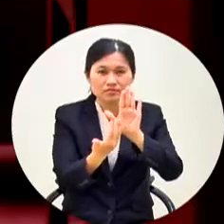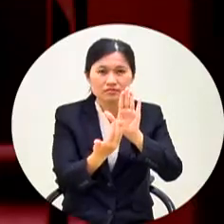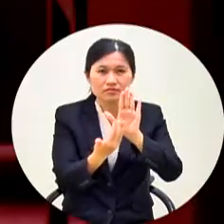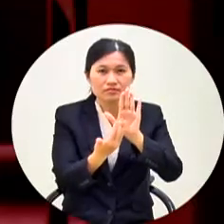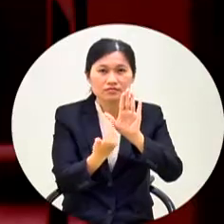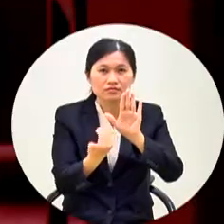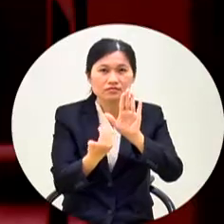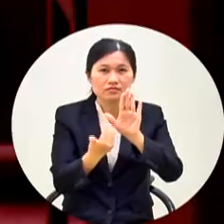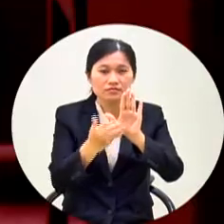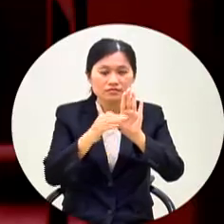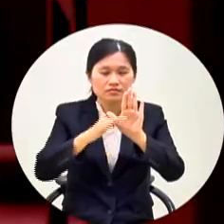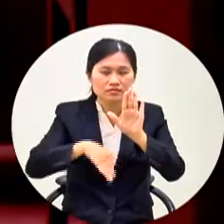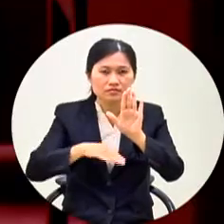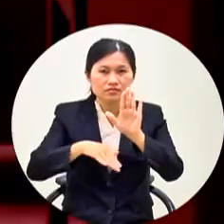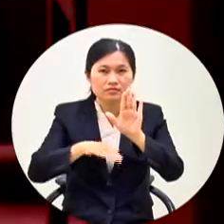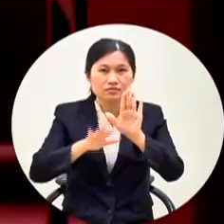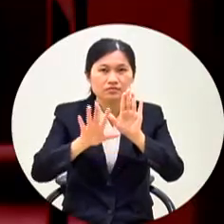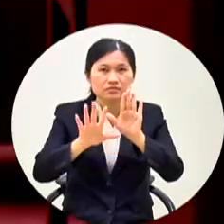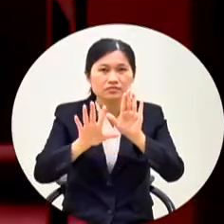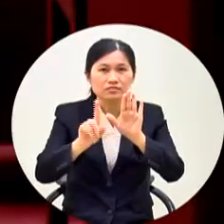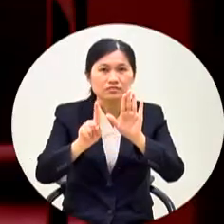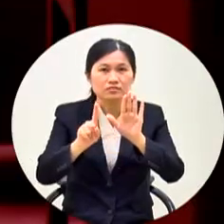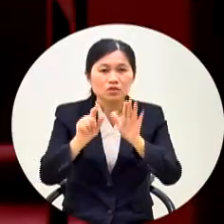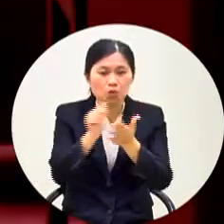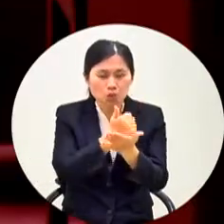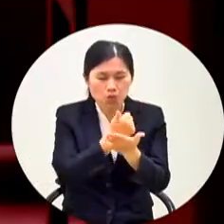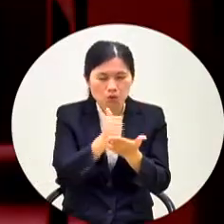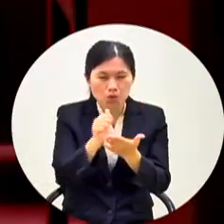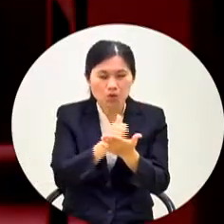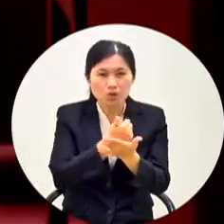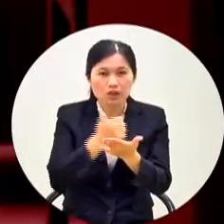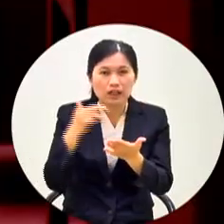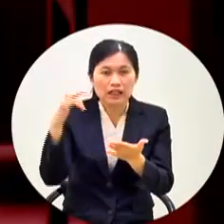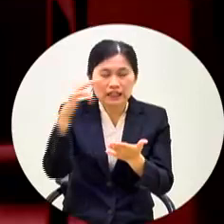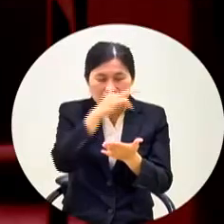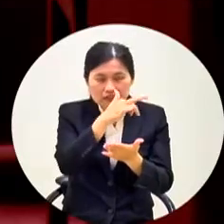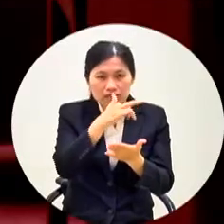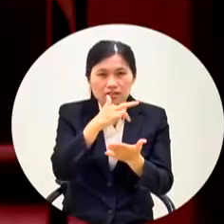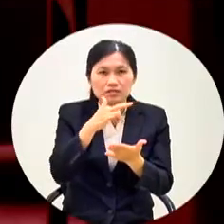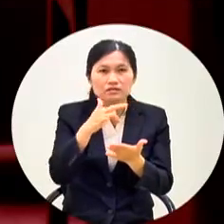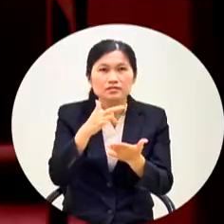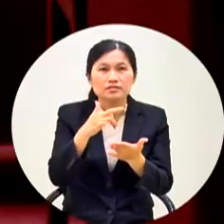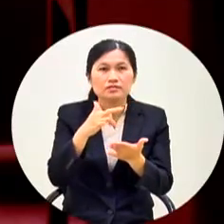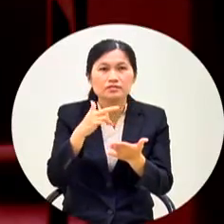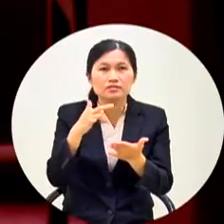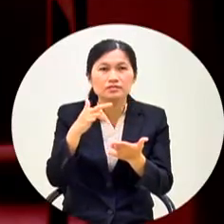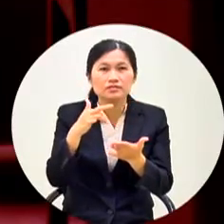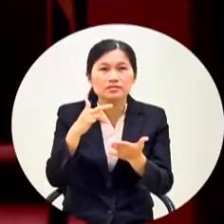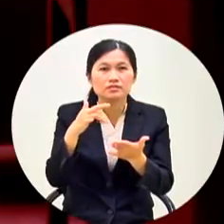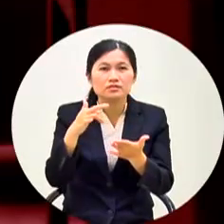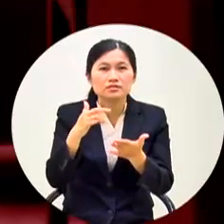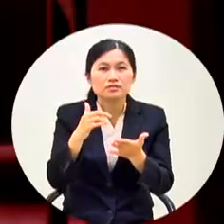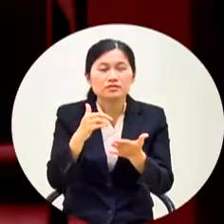就是我们的货运航运，右边是我们的空运，